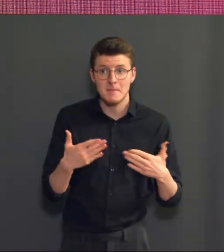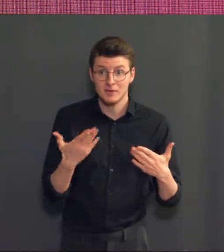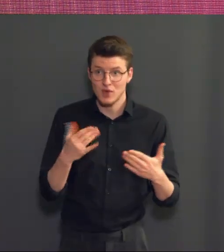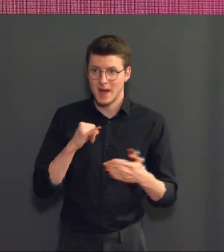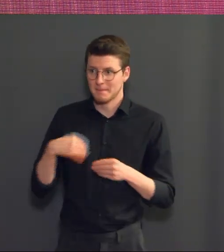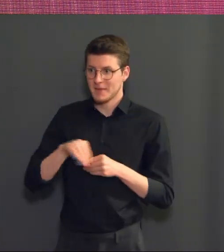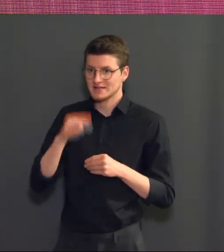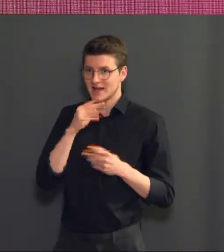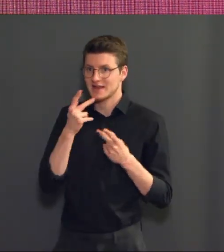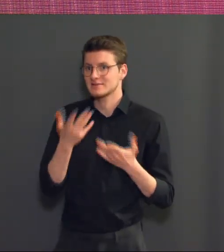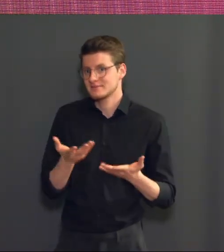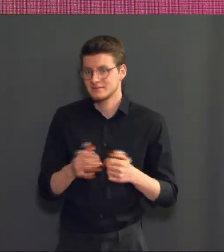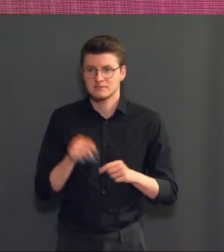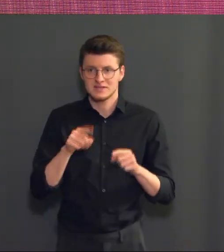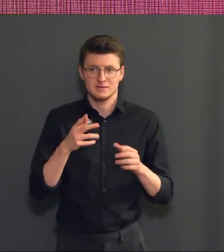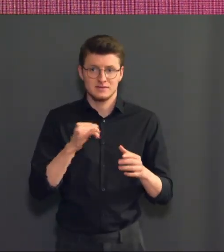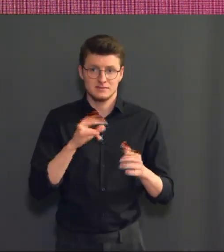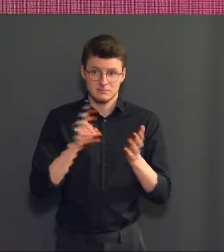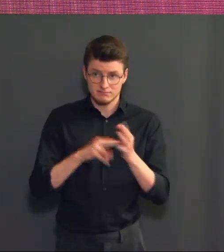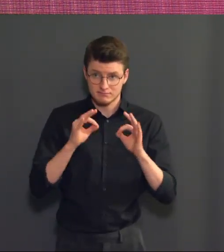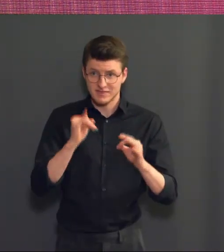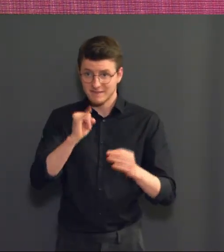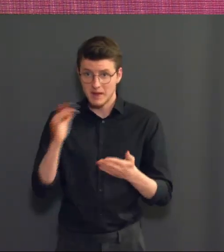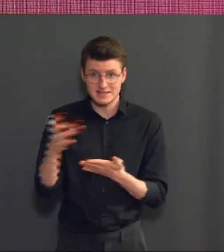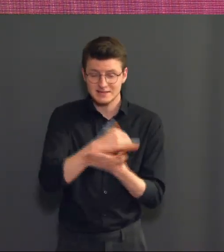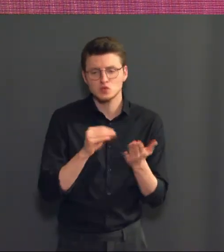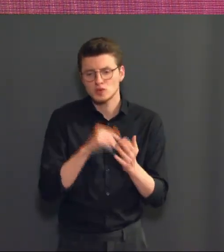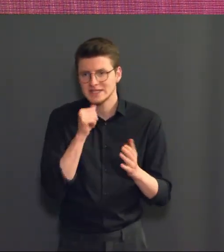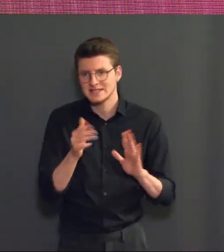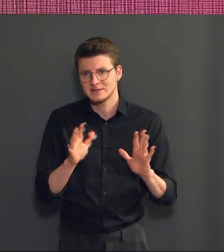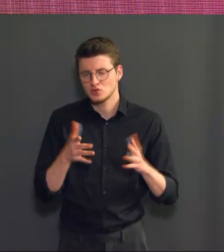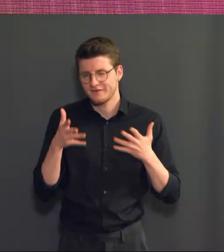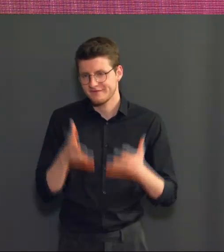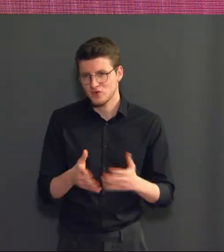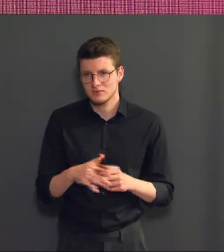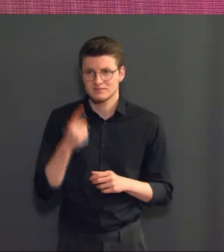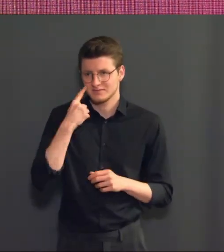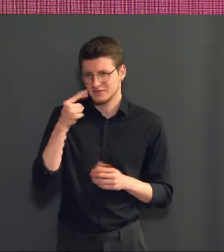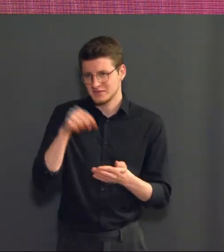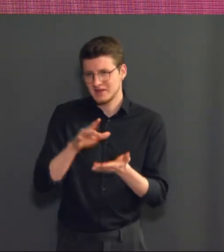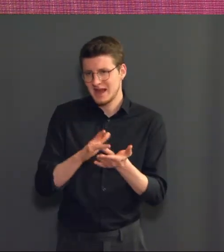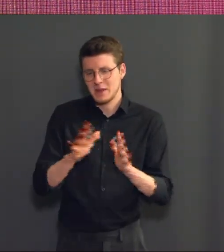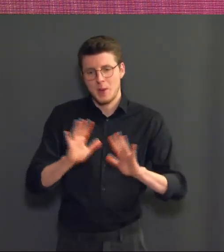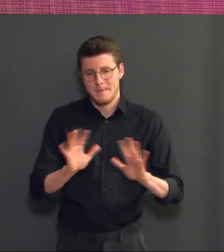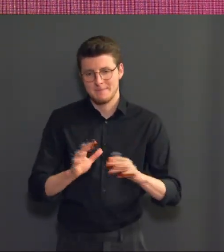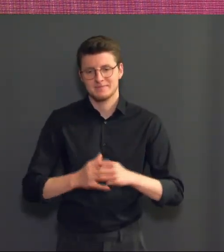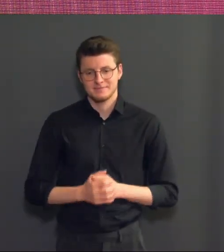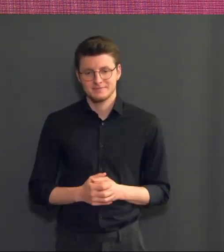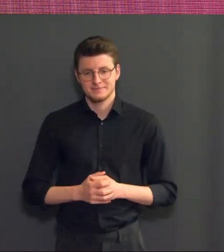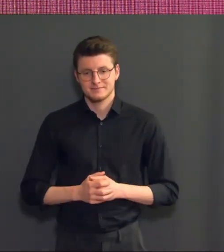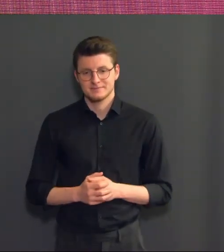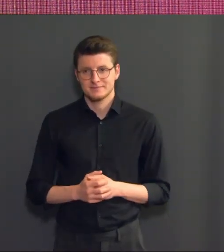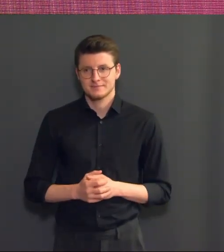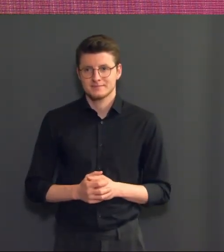geen data over en het lijkt ons ook nog te vroeg om dit al te kunnen opmerken in die percentages. Ten